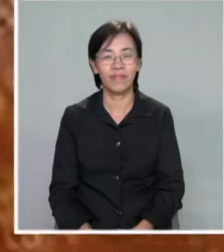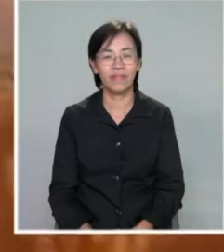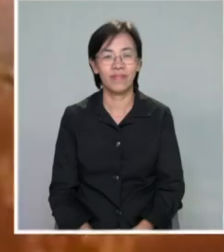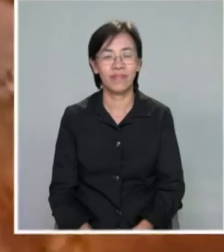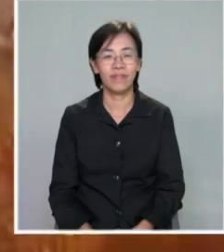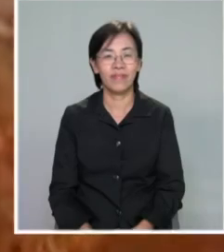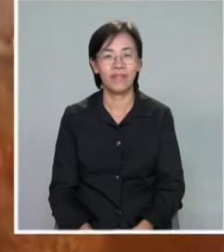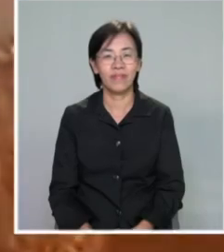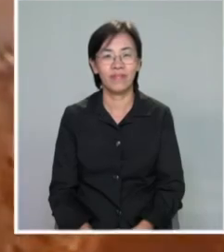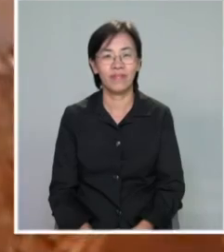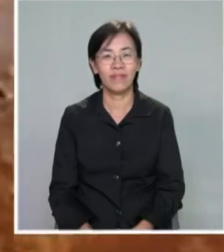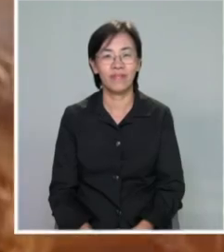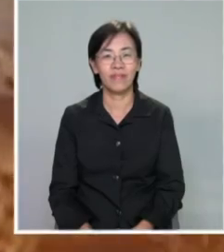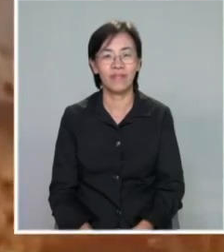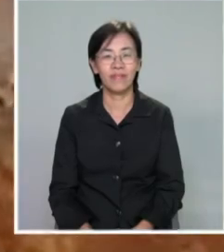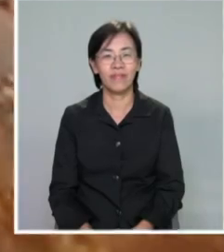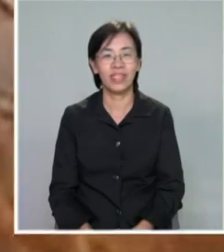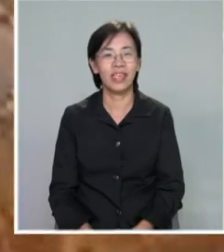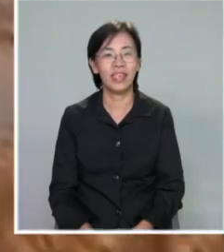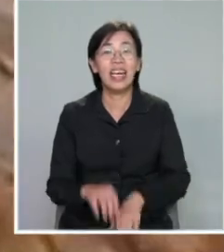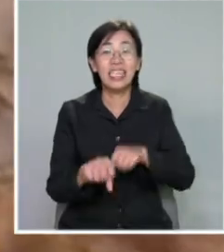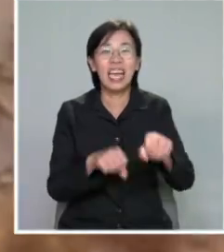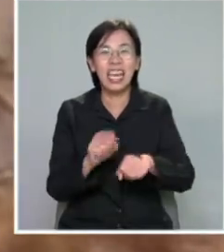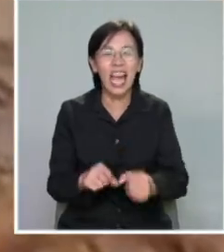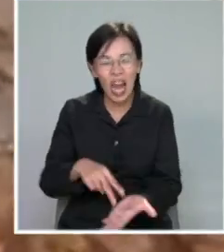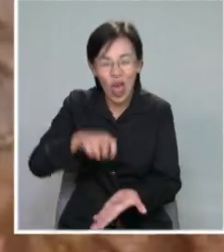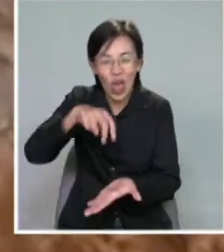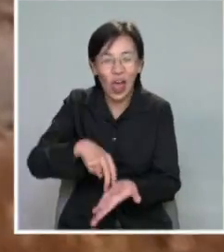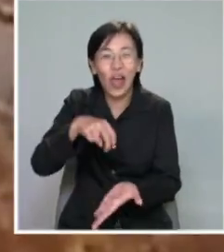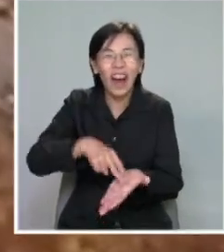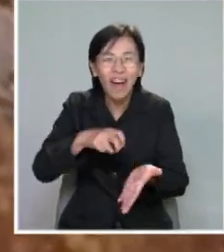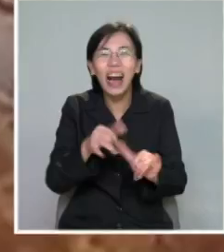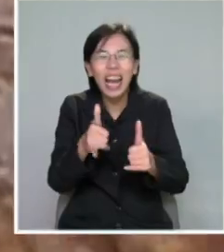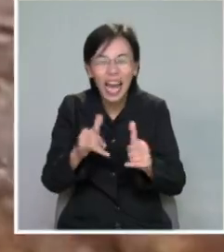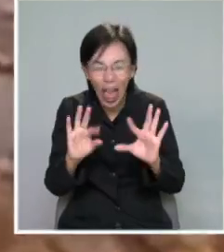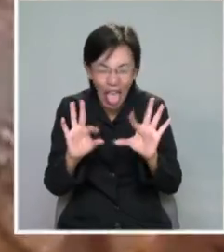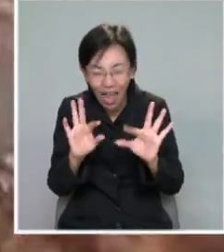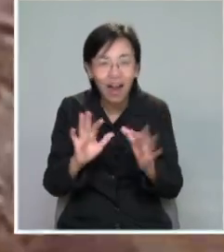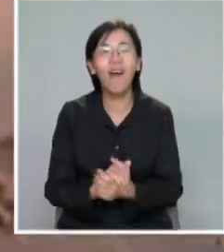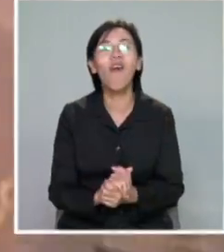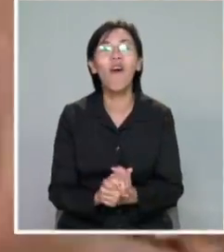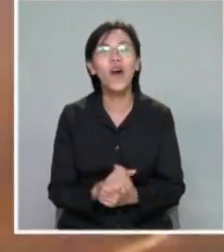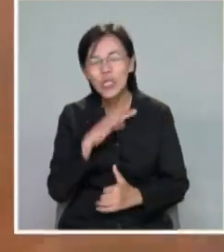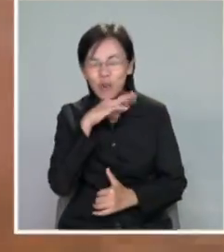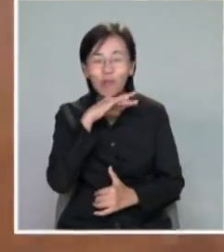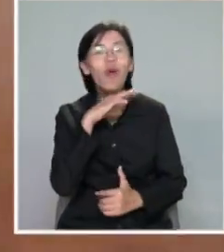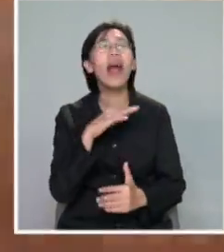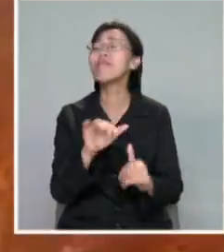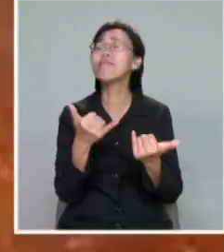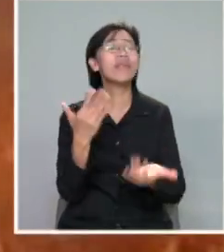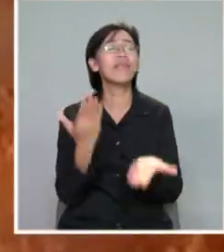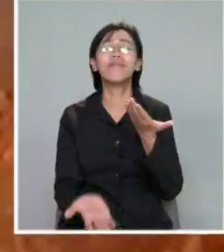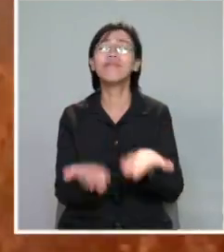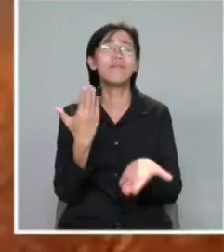ครับเอาเลยลูกเต็มที่มอมแมมขนาดเนี้ยอยากทำอะไรทำตามใจเลย